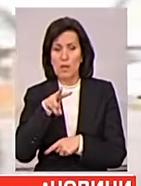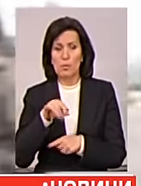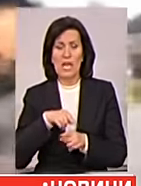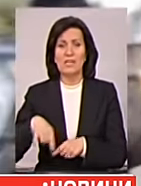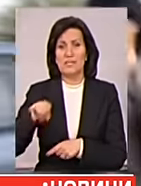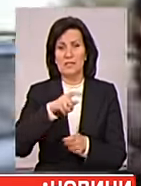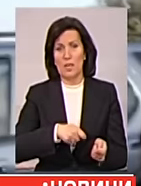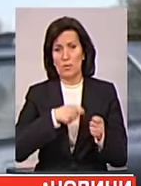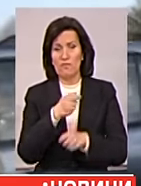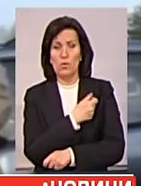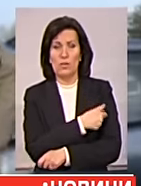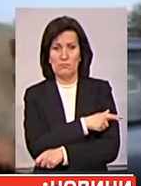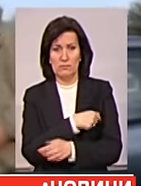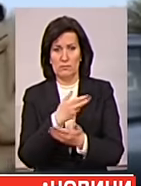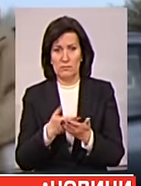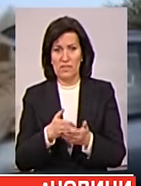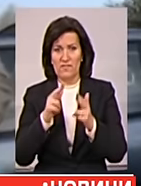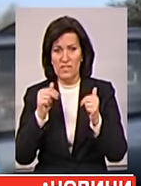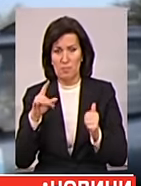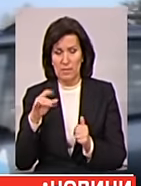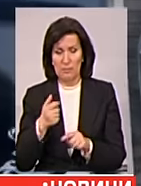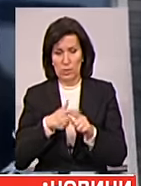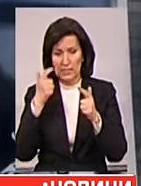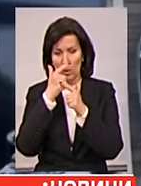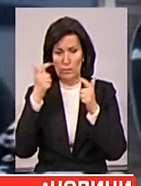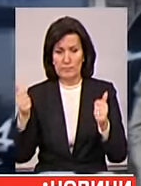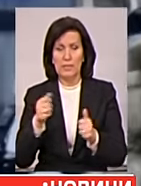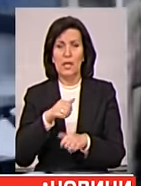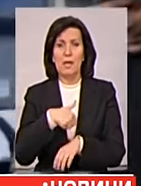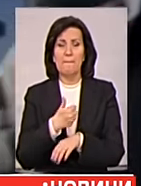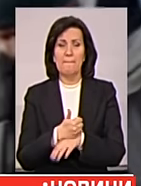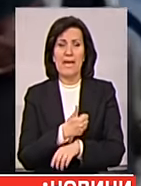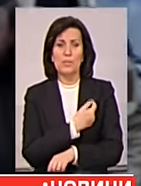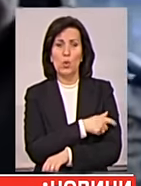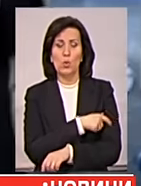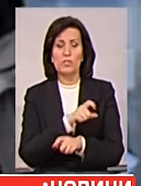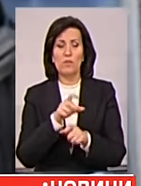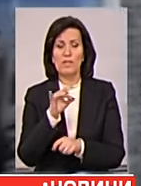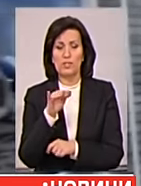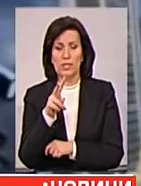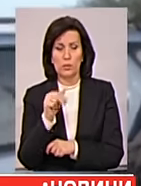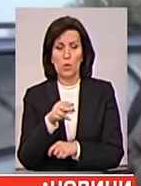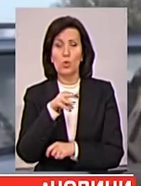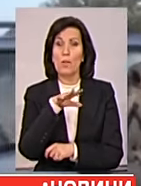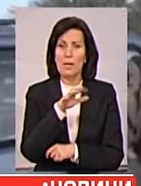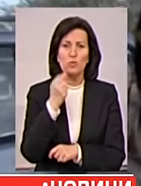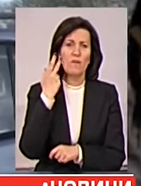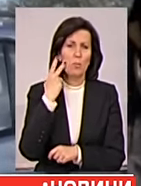до шпиталю в Дніпрі. Про це новинам на Першому розповів головний лікар медустанови Сергій Риженко. Юлія